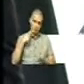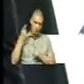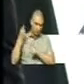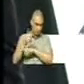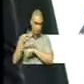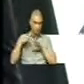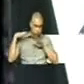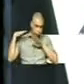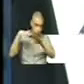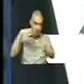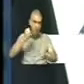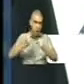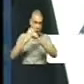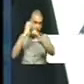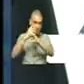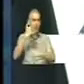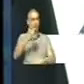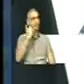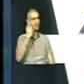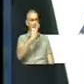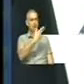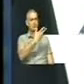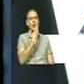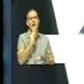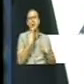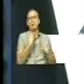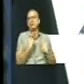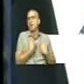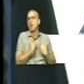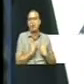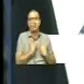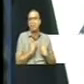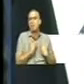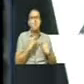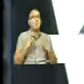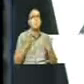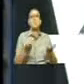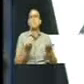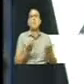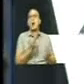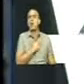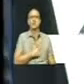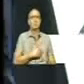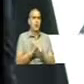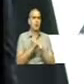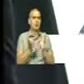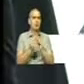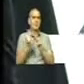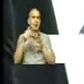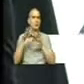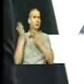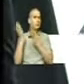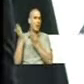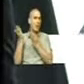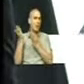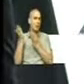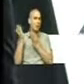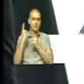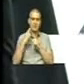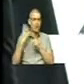אז עכשיו שהרצוג בבקשה יסביר לנו מה לכל הרוחות הוא עשה עם ראש הממשלה הזה במשך כל כך